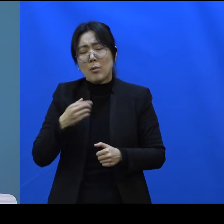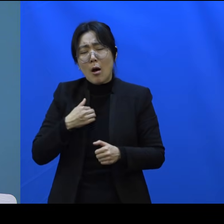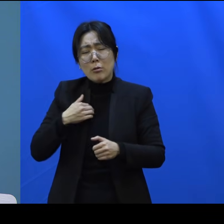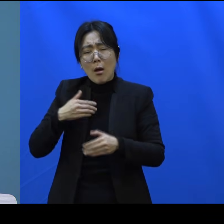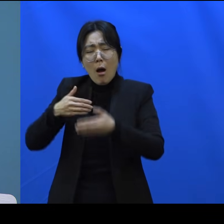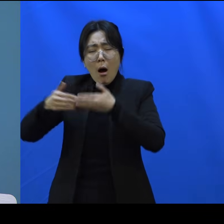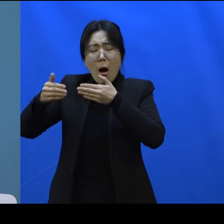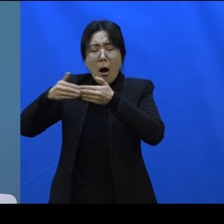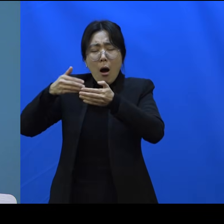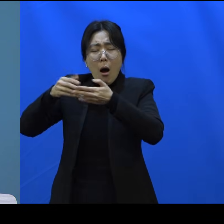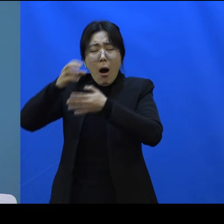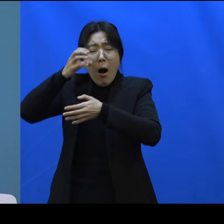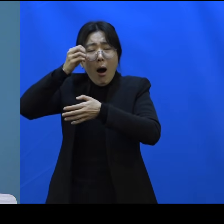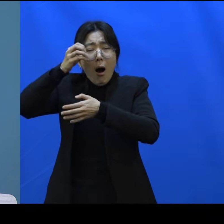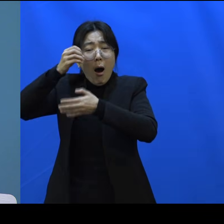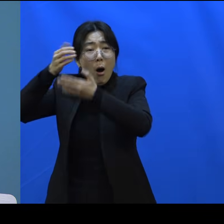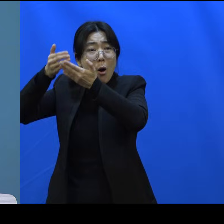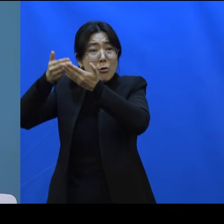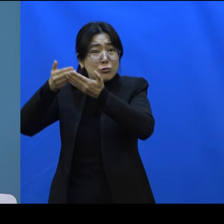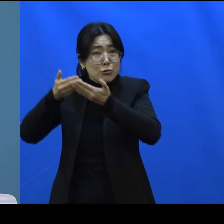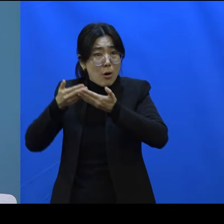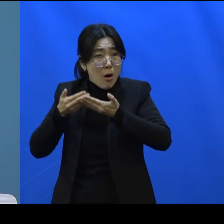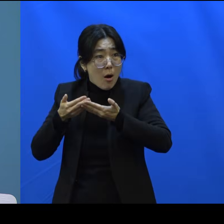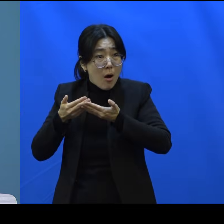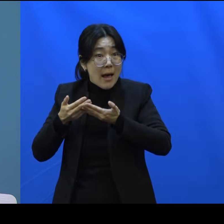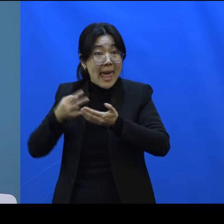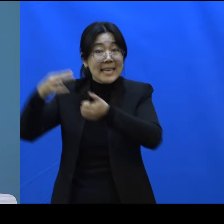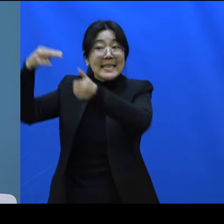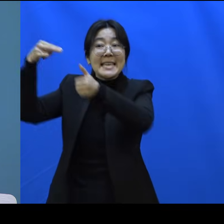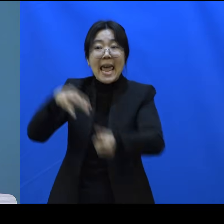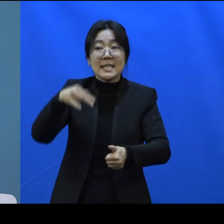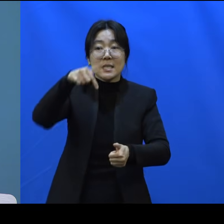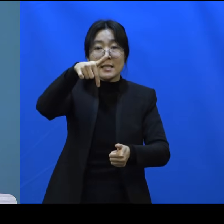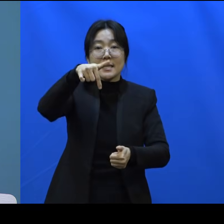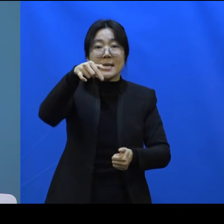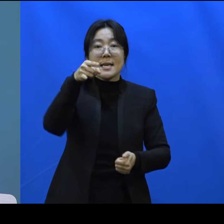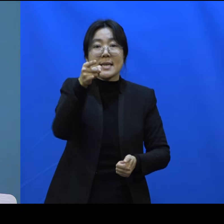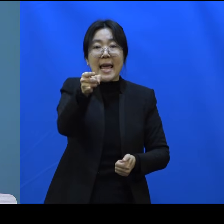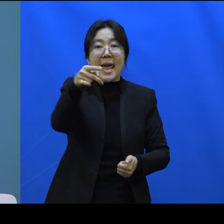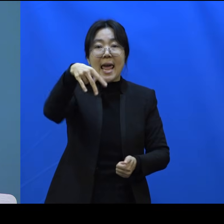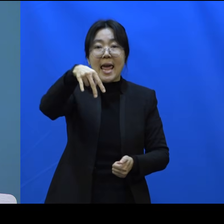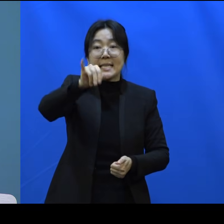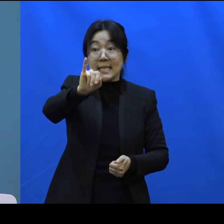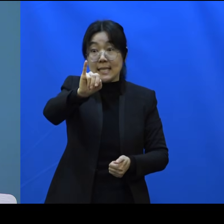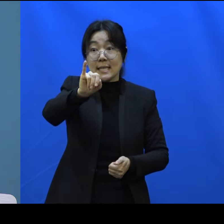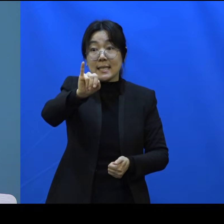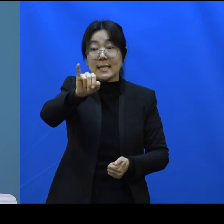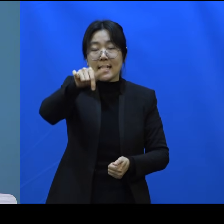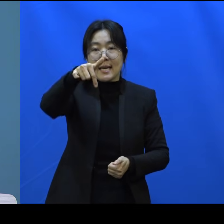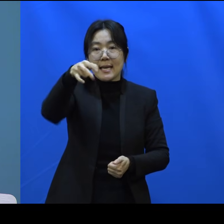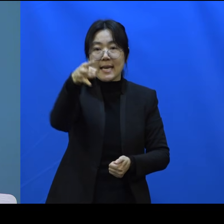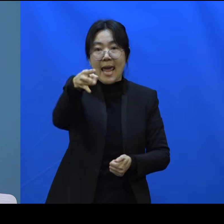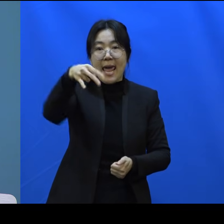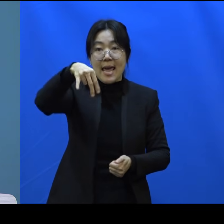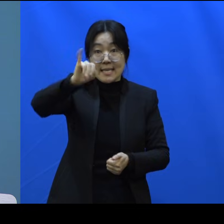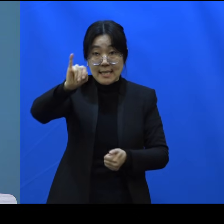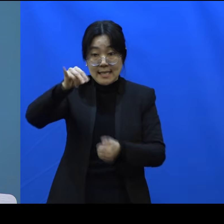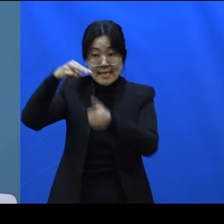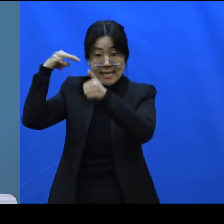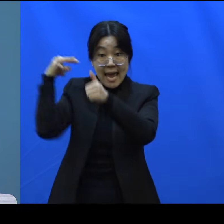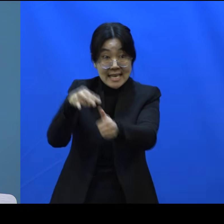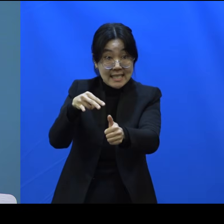거죠. 그리고 이 지극히 큰 계시 이후에 주어진 게 있는데 그게 가시라는 가시. 그리고